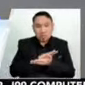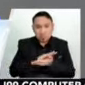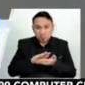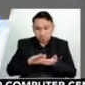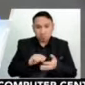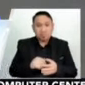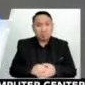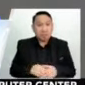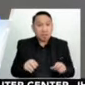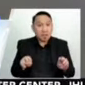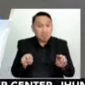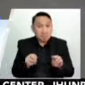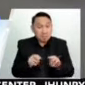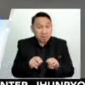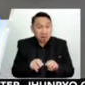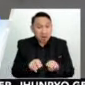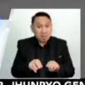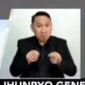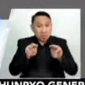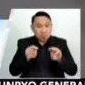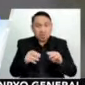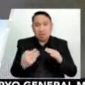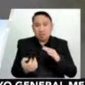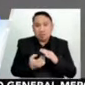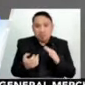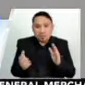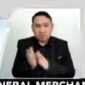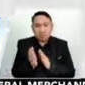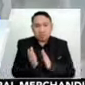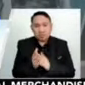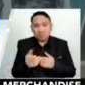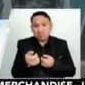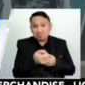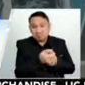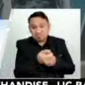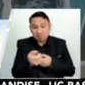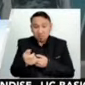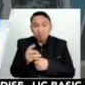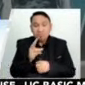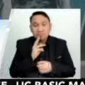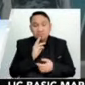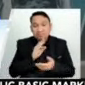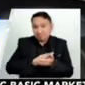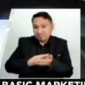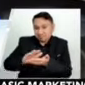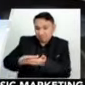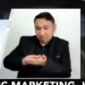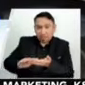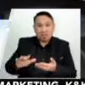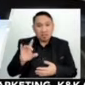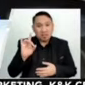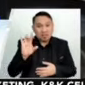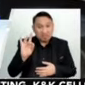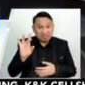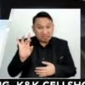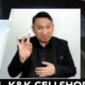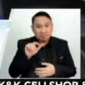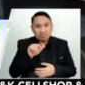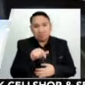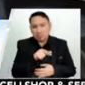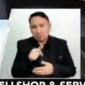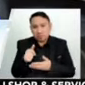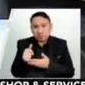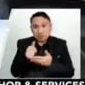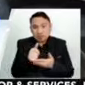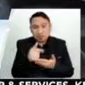naman, binombahan ng tubig ang buong eskwelahan para matanggal ang putik. Tulong-tulong din ang mga tauhan ng lokal na pamahalaan at paaralan sa